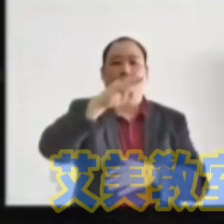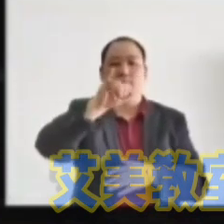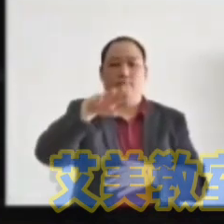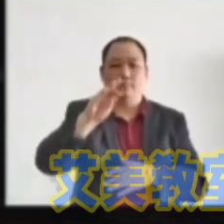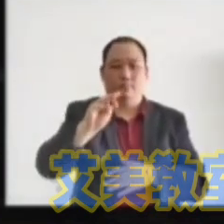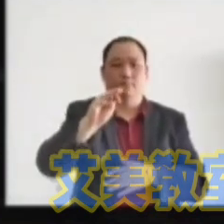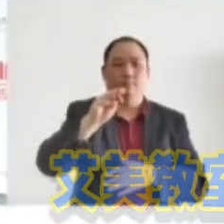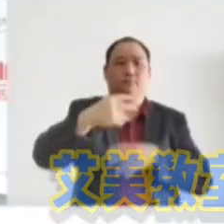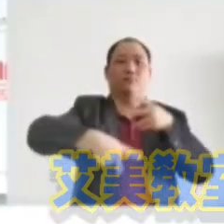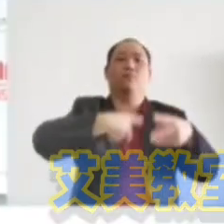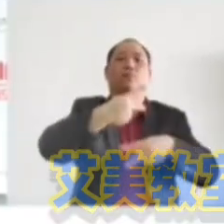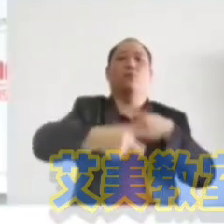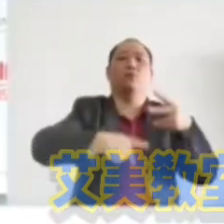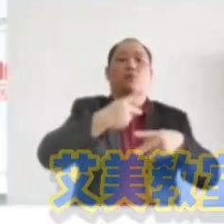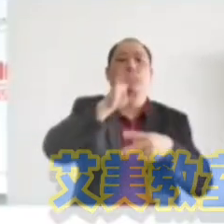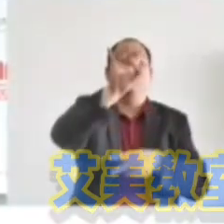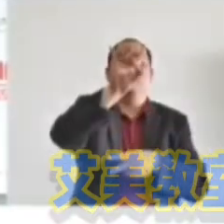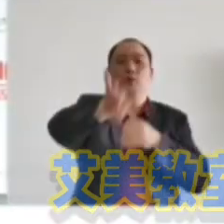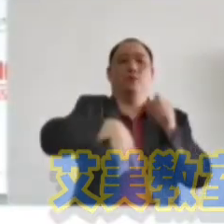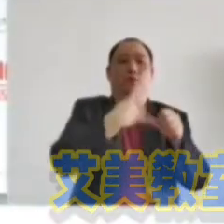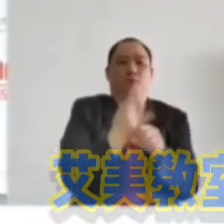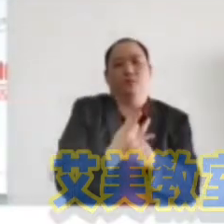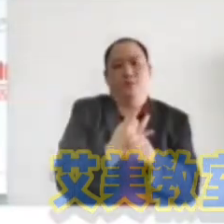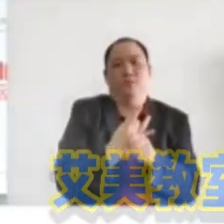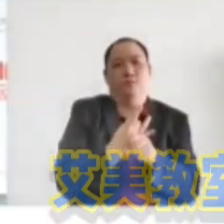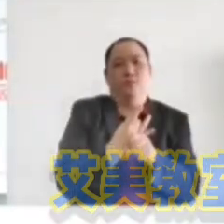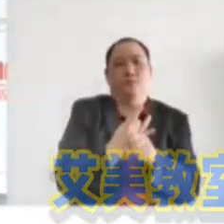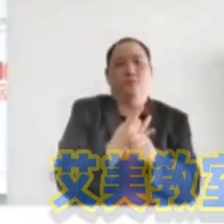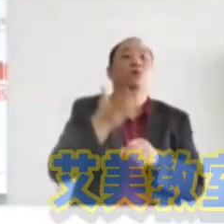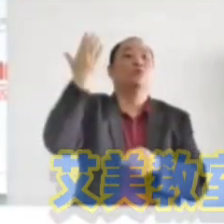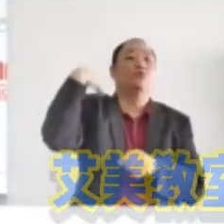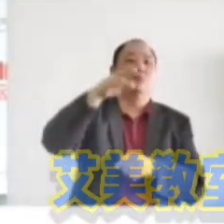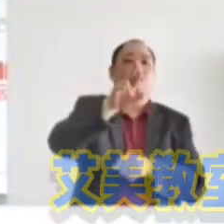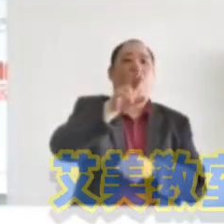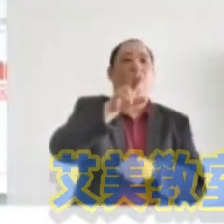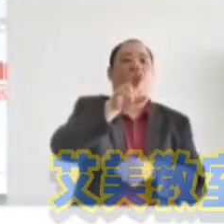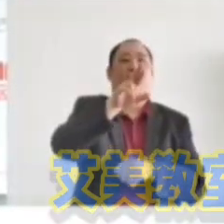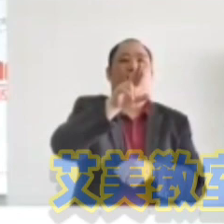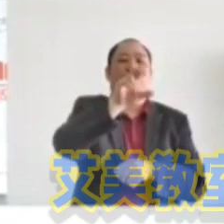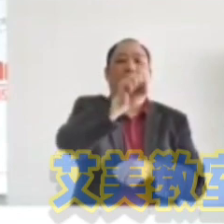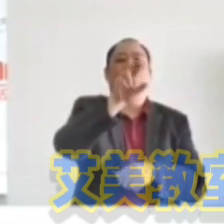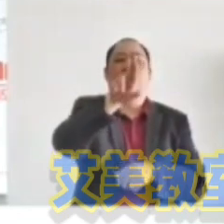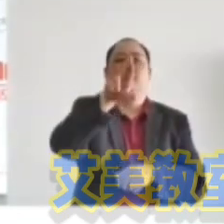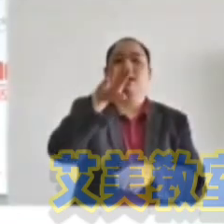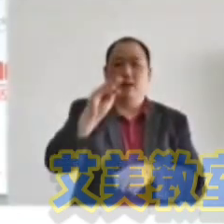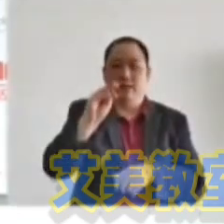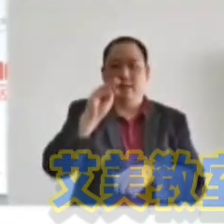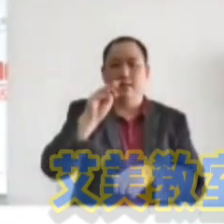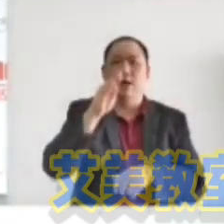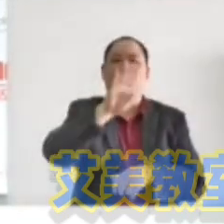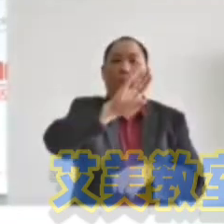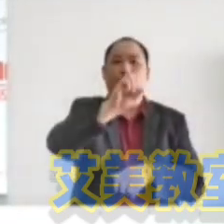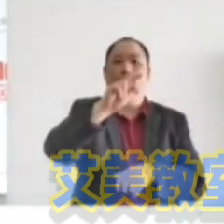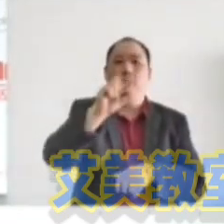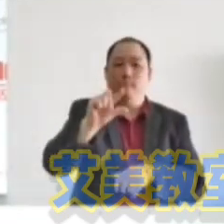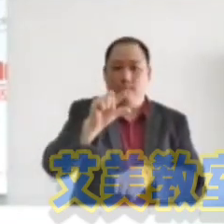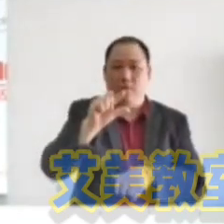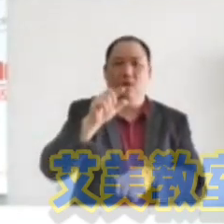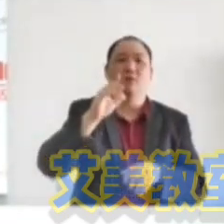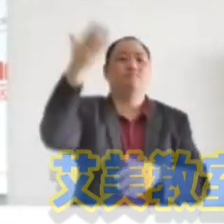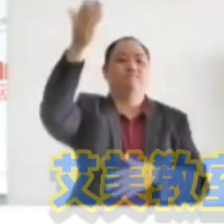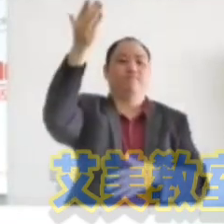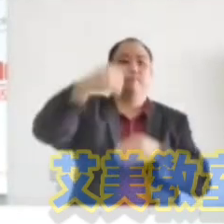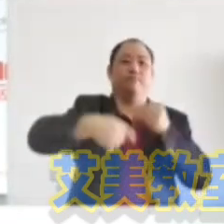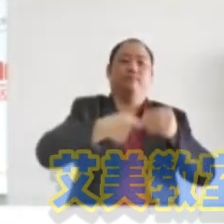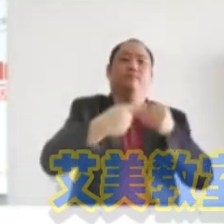含义。 Hemohim 它是经过8年的时间，相信大家哦有听到我们的玫瑰大师阿蒙有分享到哦